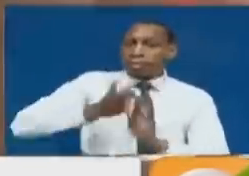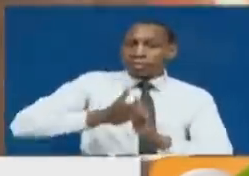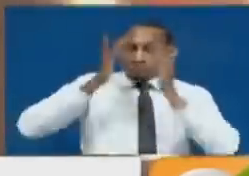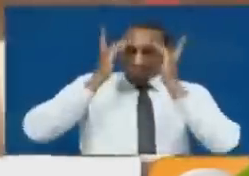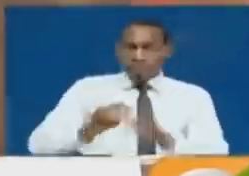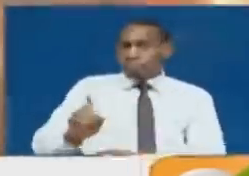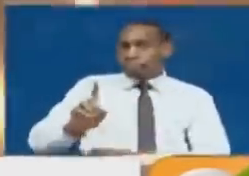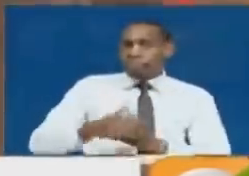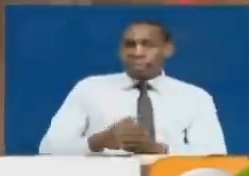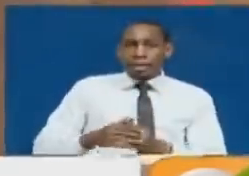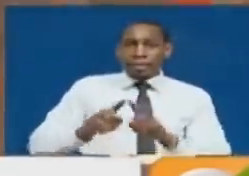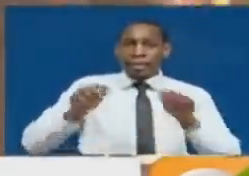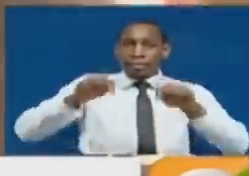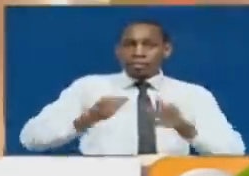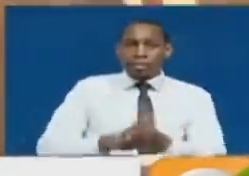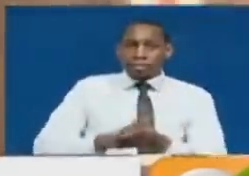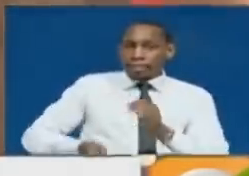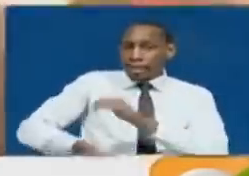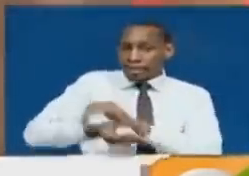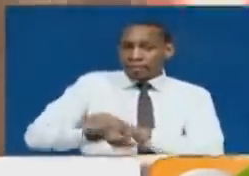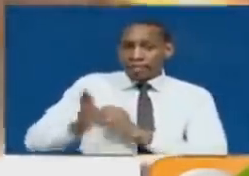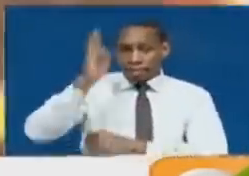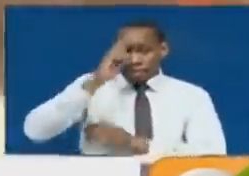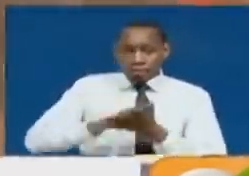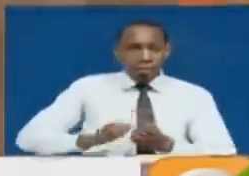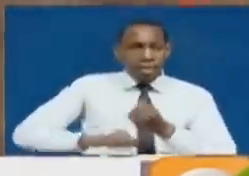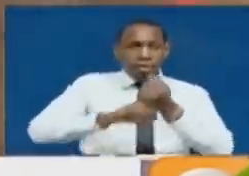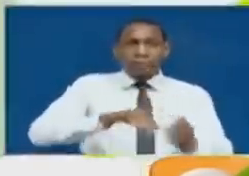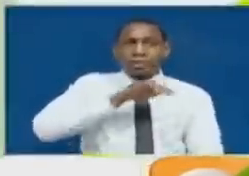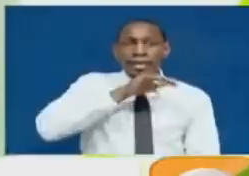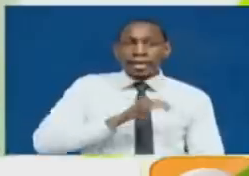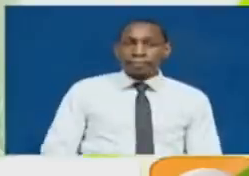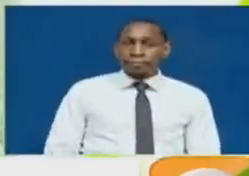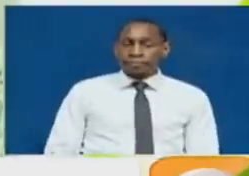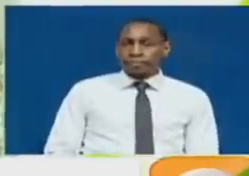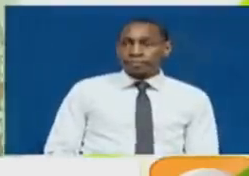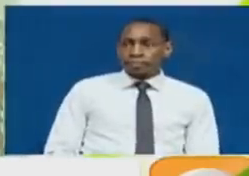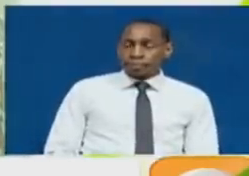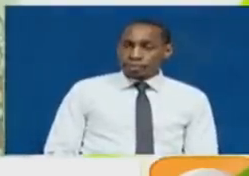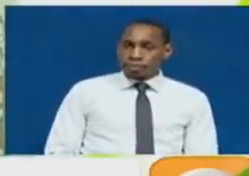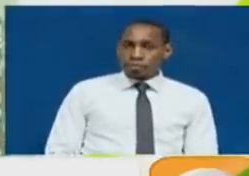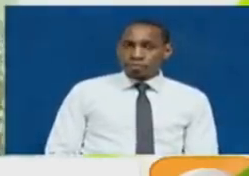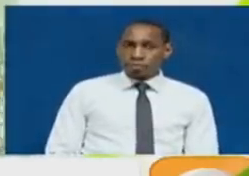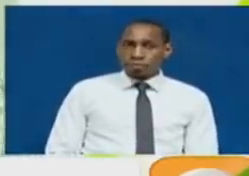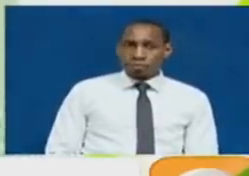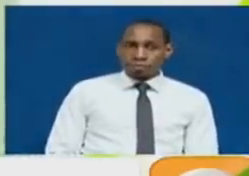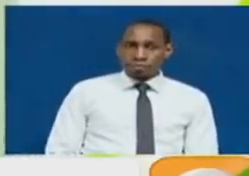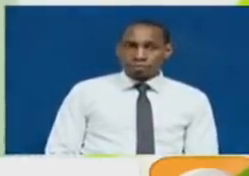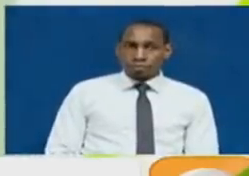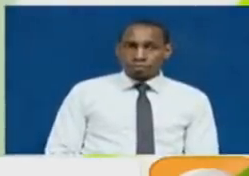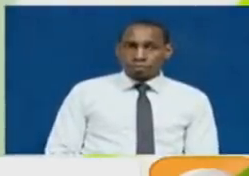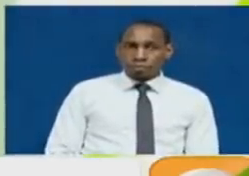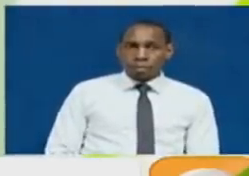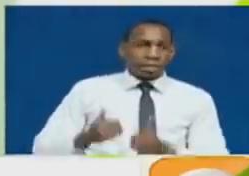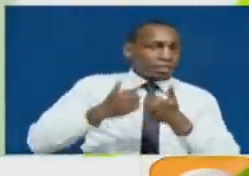kufanya uamuzi wake. Hii leo akaeleza sababu ya kumuunga mkono Odinga. And I've been able without